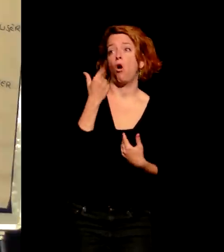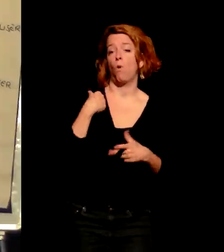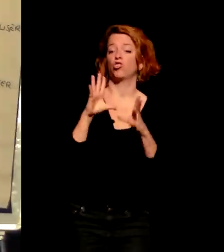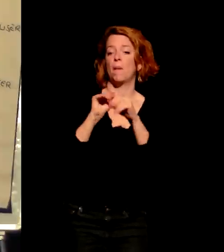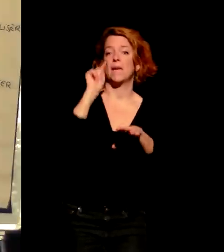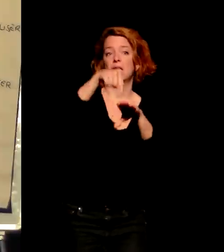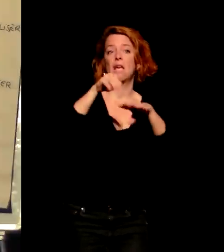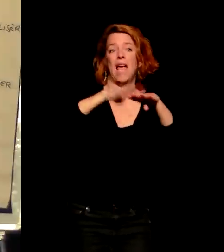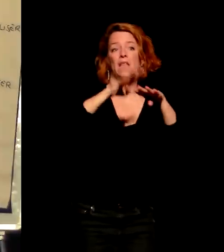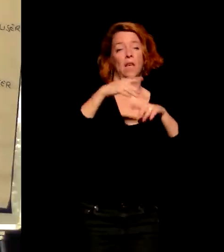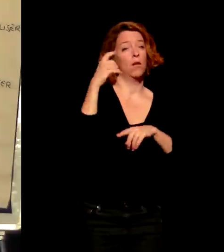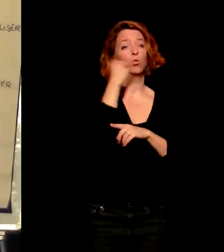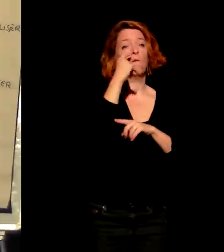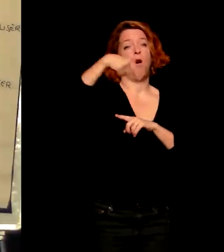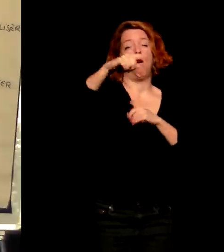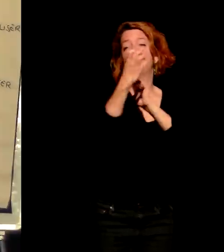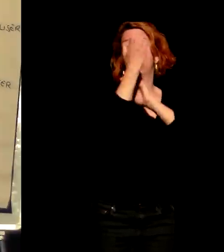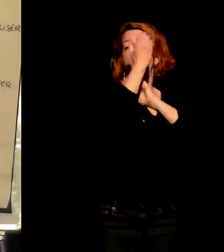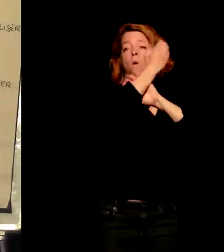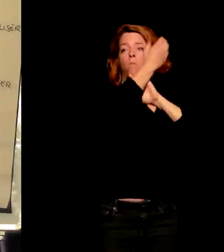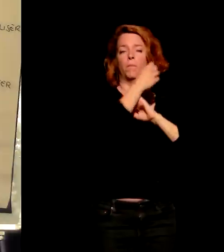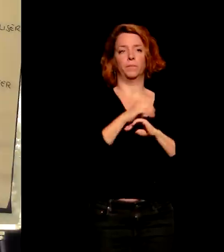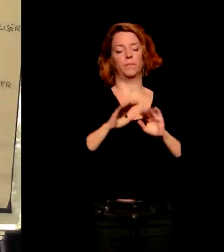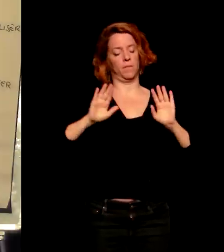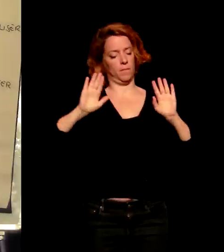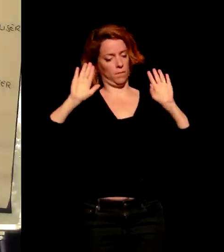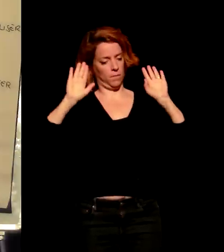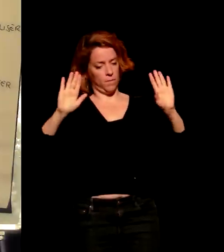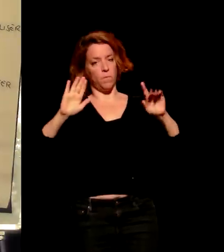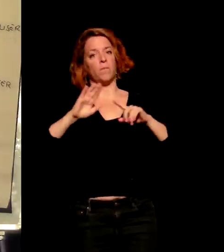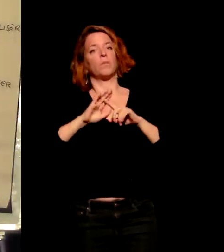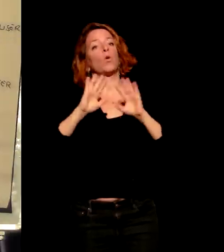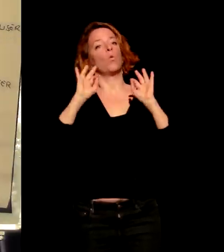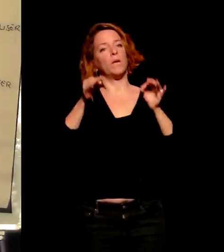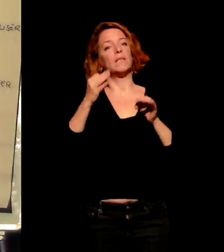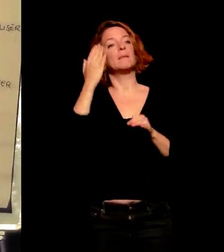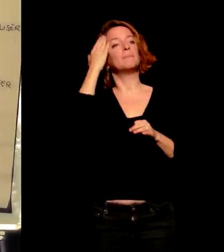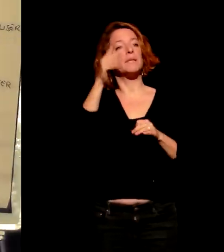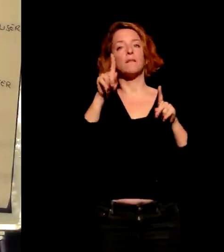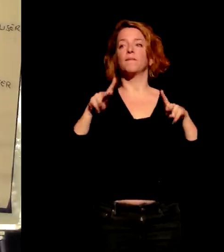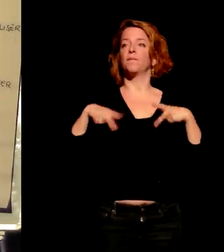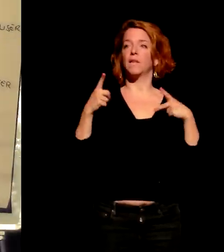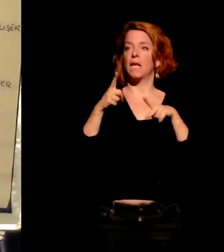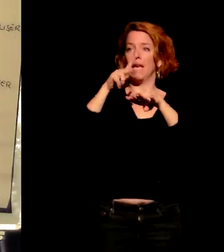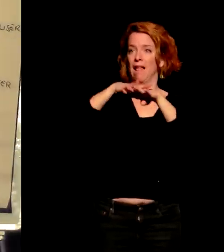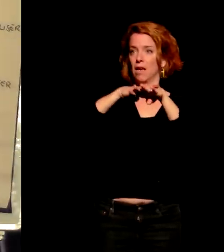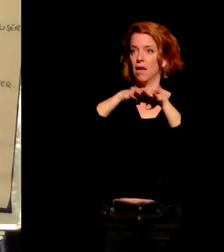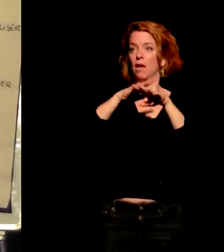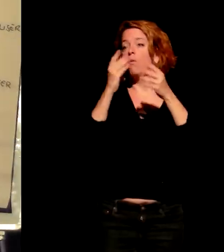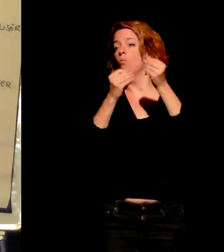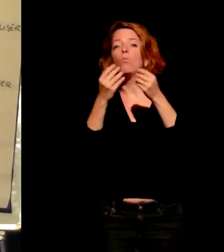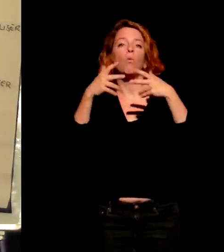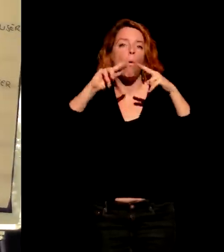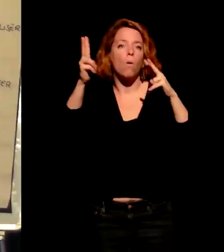te dire que j'en prends plein la gueule, etc. Donc je ne nie pas qu'en tant que blanc, on puisse être essentialisé, réduit au fait que